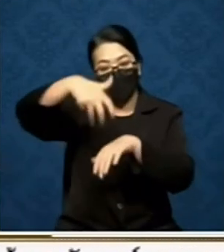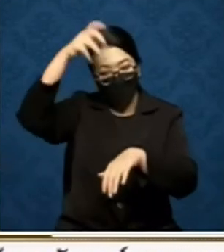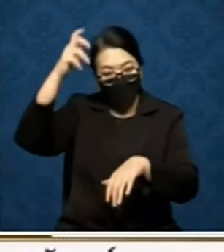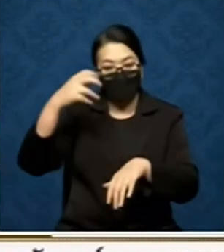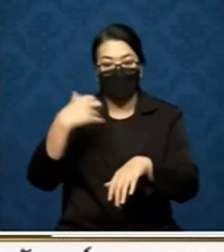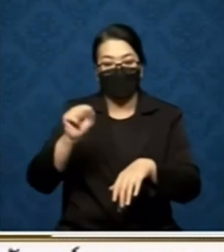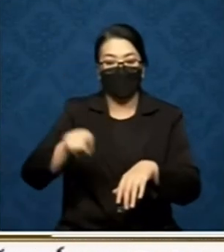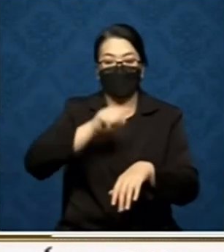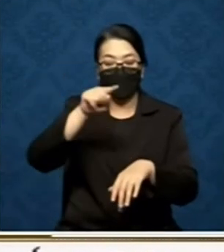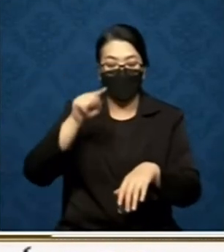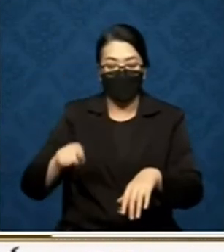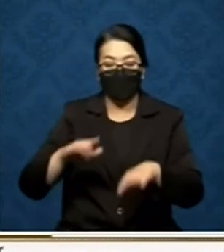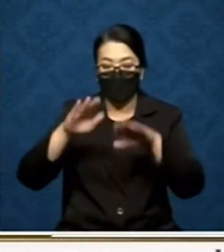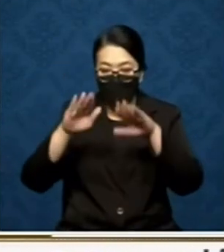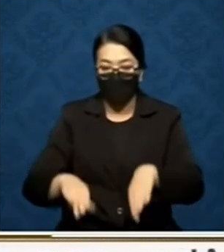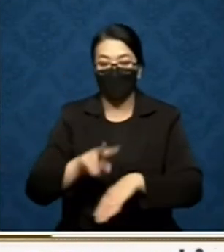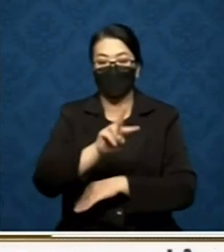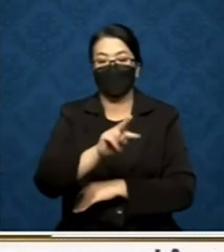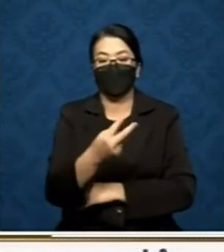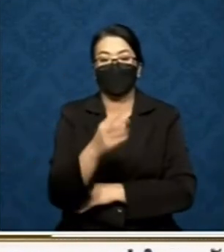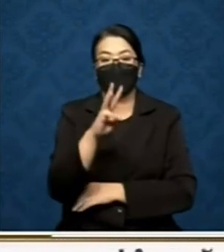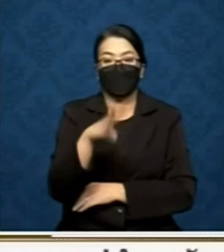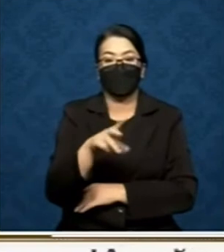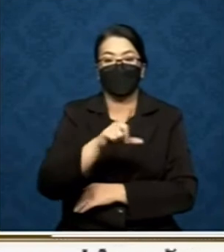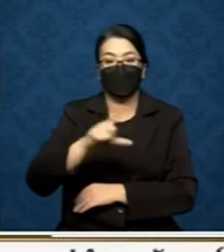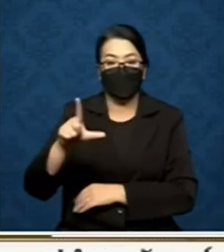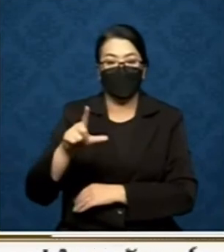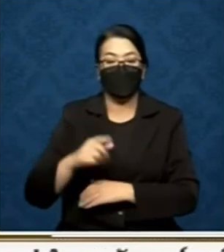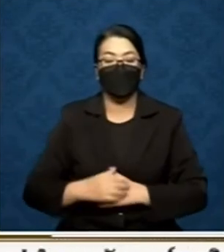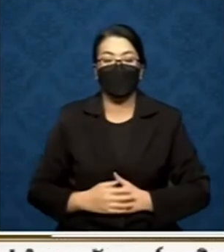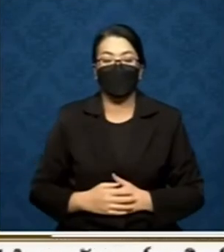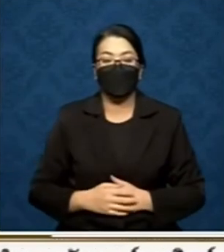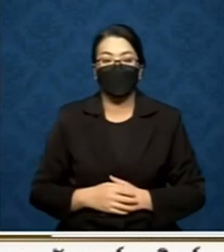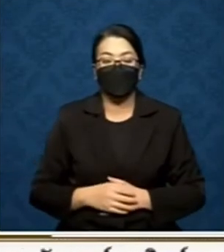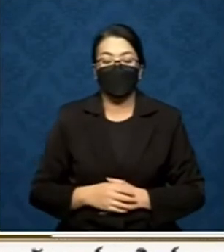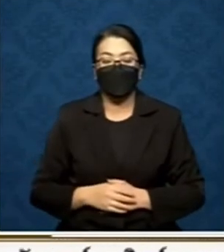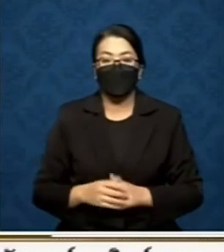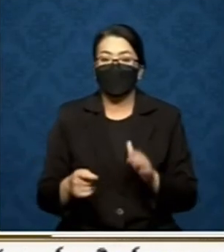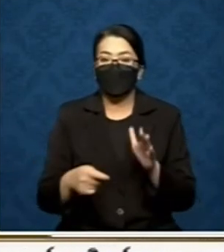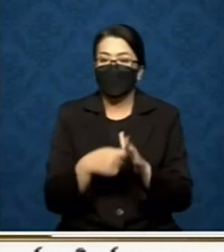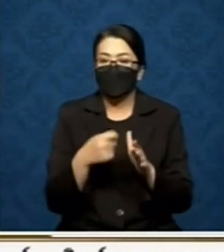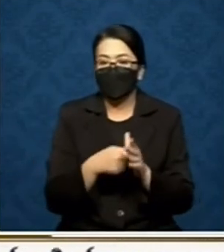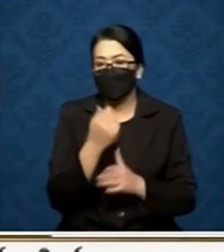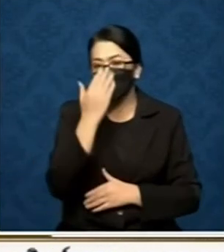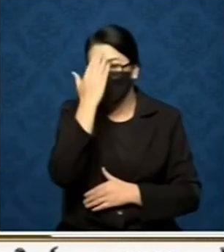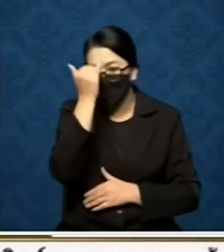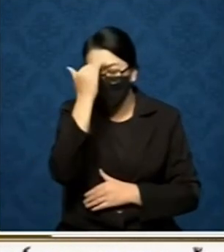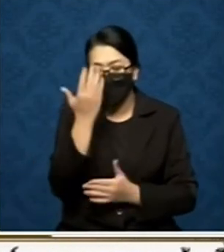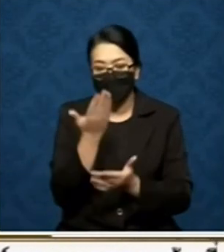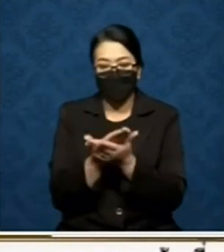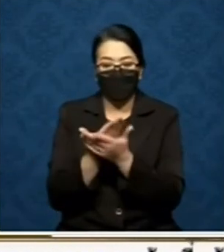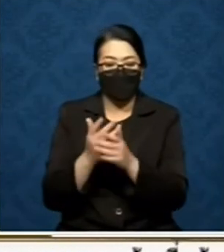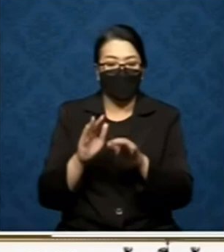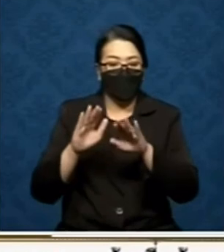20,0006000บาทเศษสัมมนาครับสาเหตุที่ผมต้องปรับลดวงเงิน